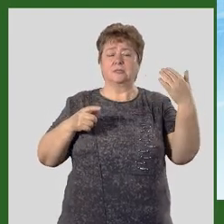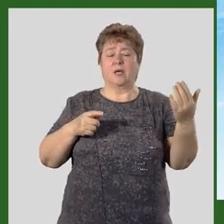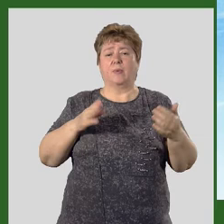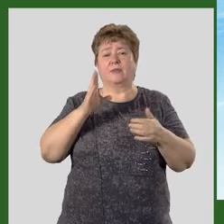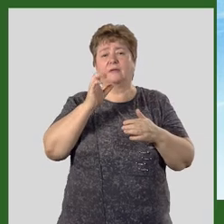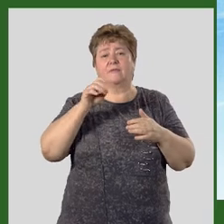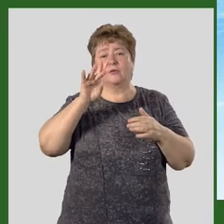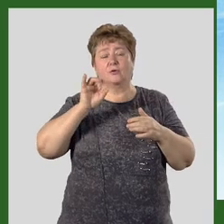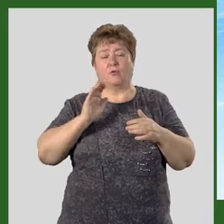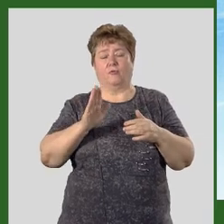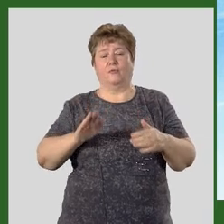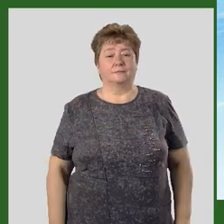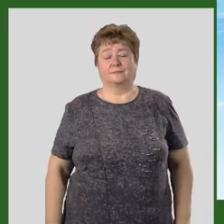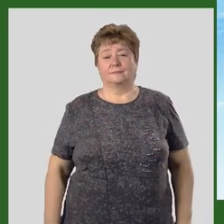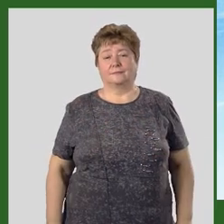западных ветров.